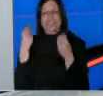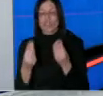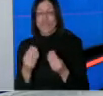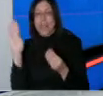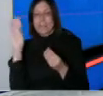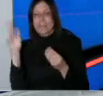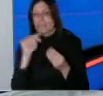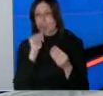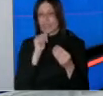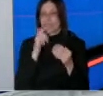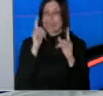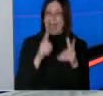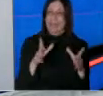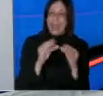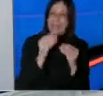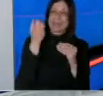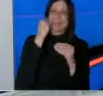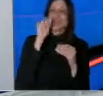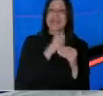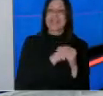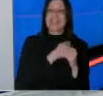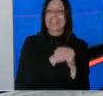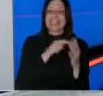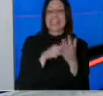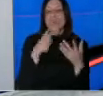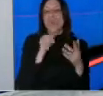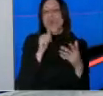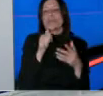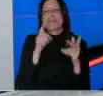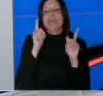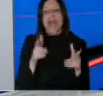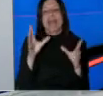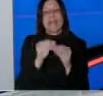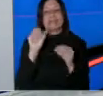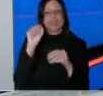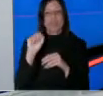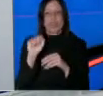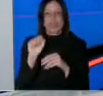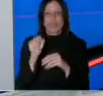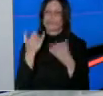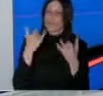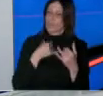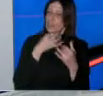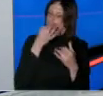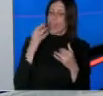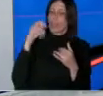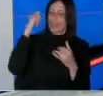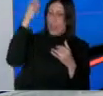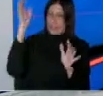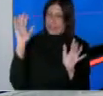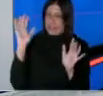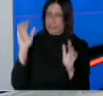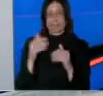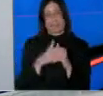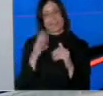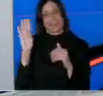אבל הוא לא רוצה את המלחמה הזאת עם הציונות הדתית, כי הוא לא רוצה מלחמה עם סמוטריץ'. אוקיי, עכשיו אני רוצה לשאול אותך שאלה תיאורטית.